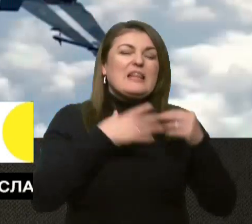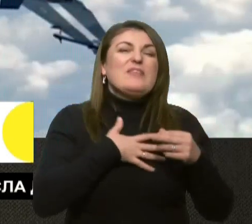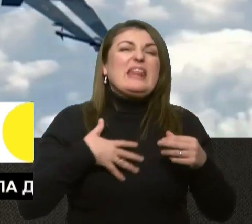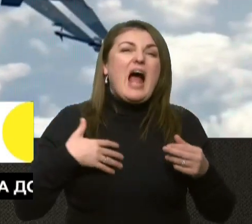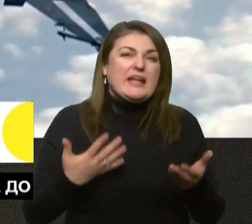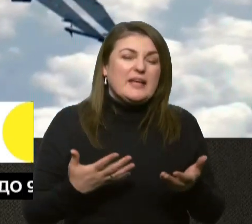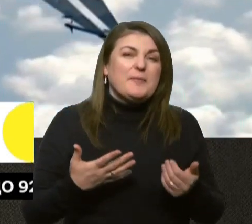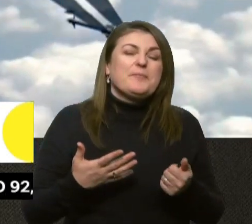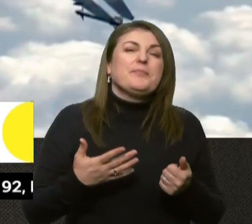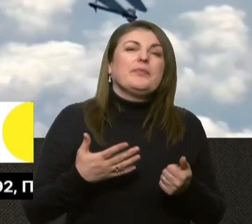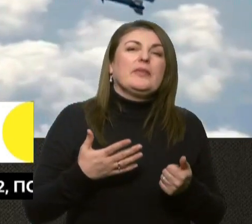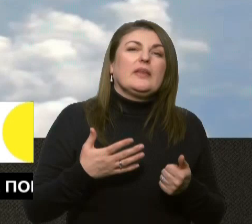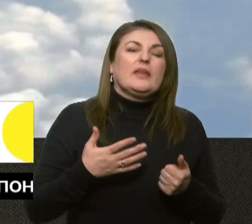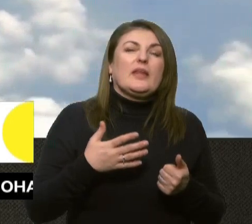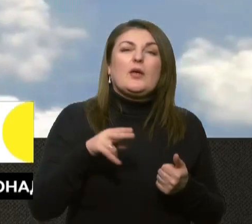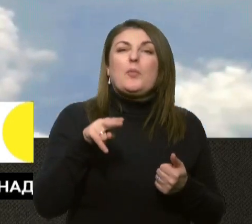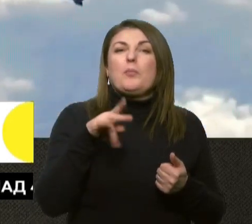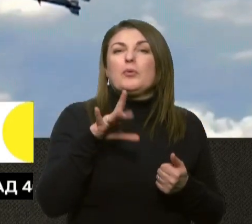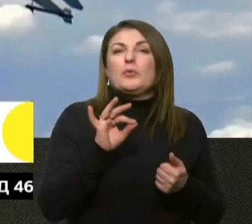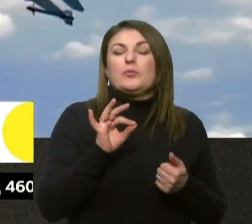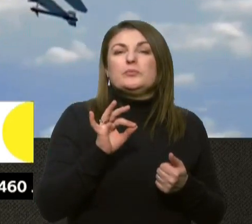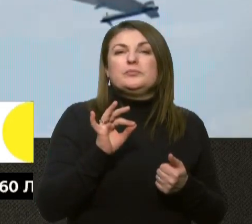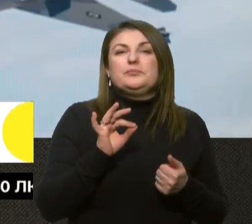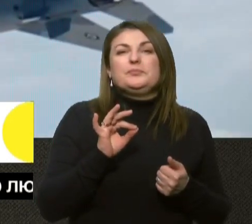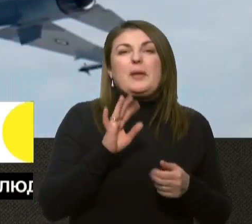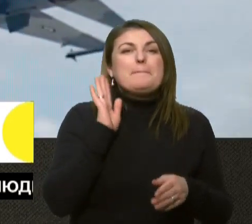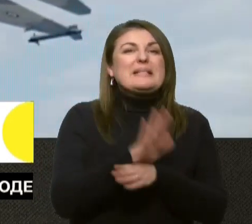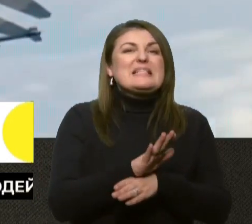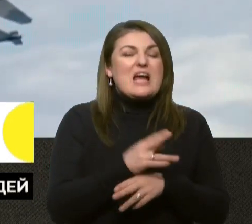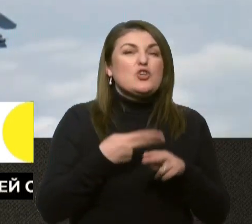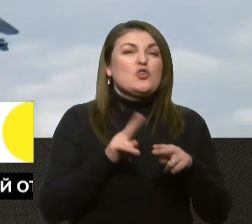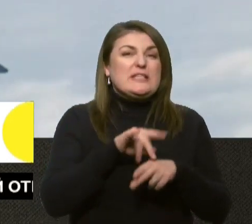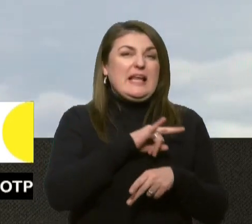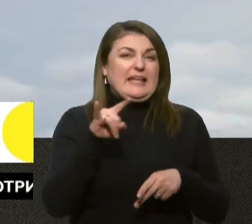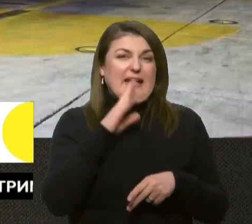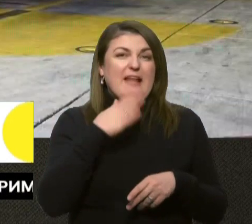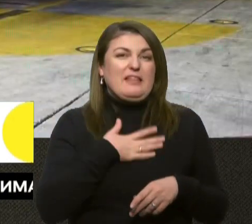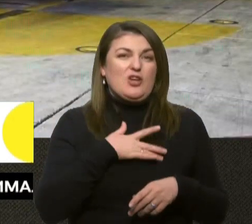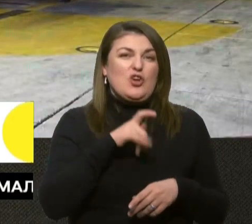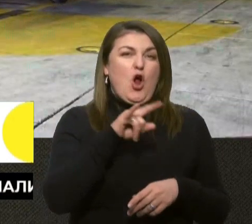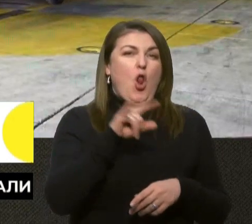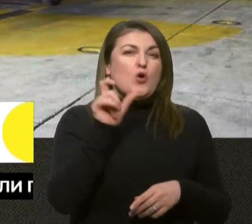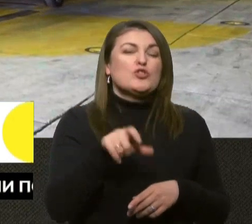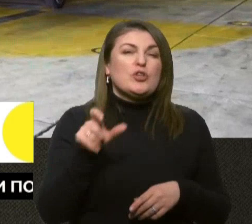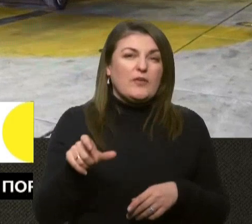от про призначені ось ці літаки для наших льотчиків,